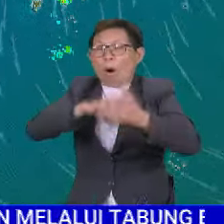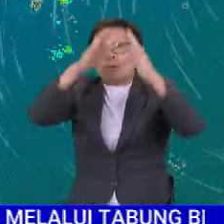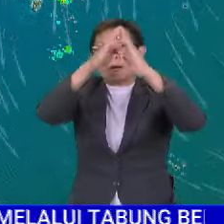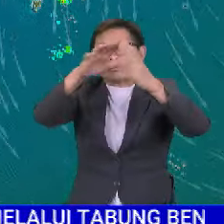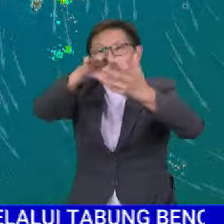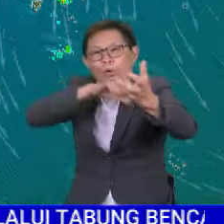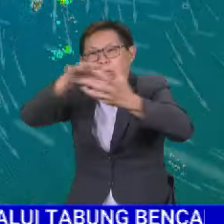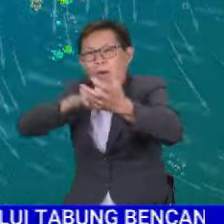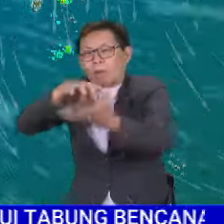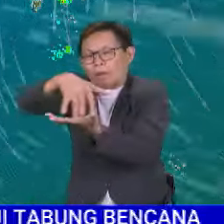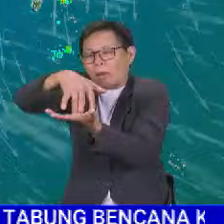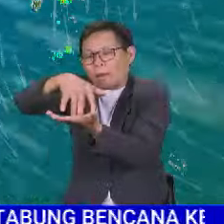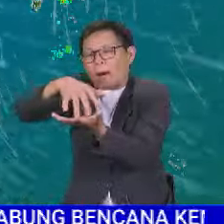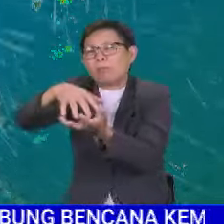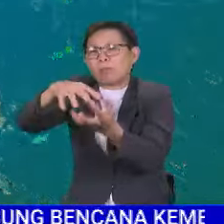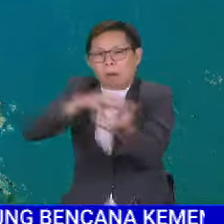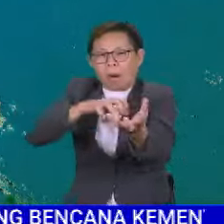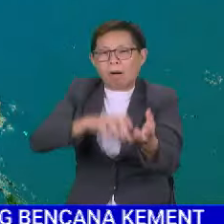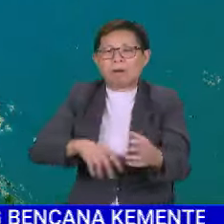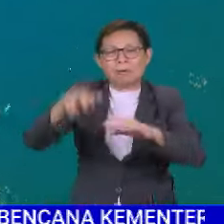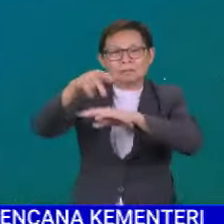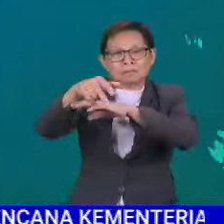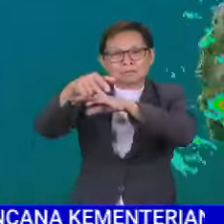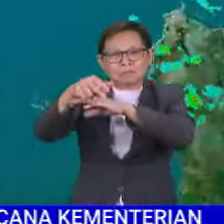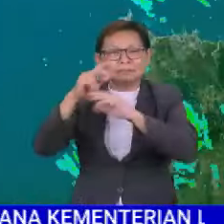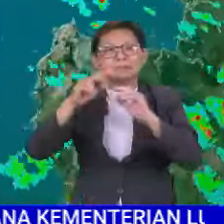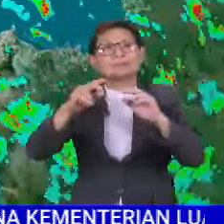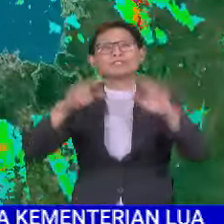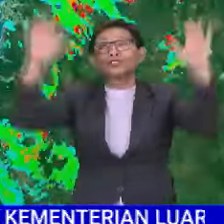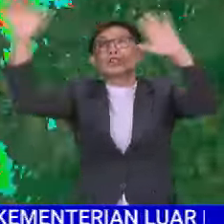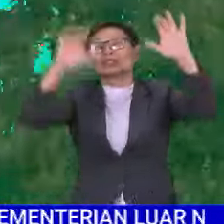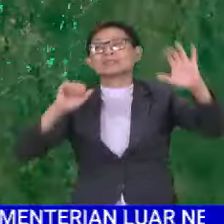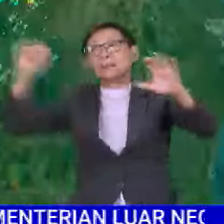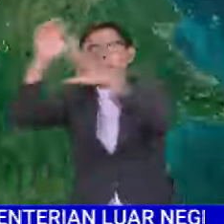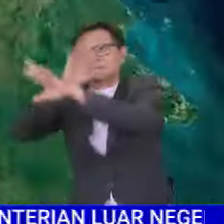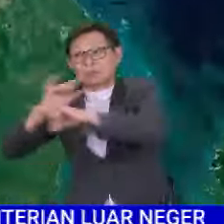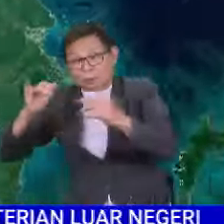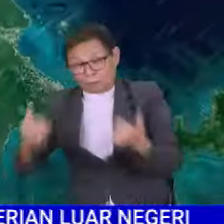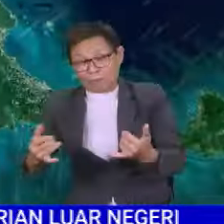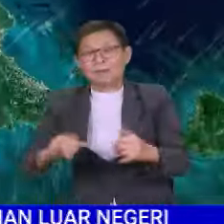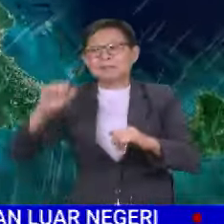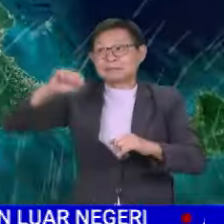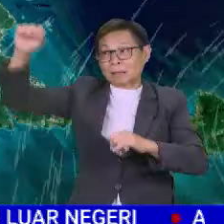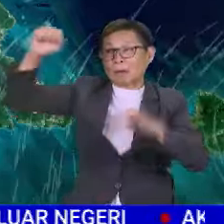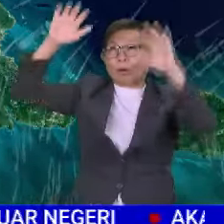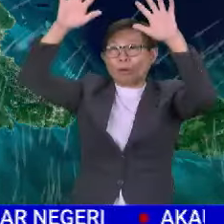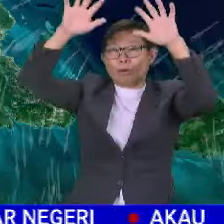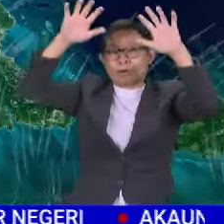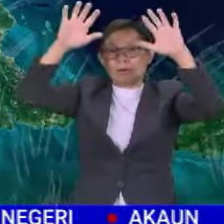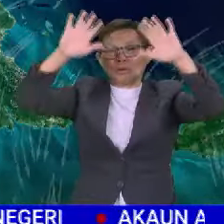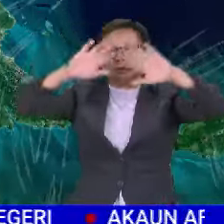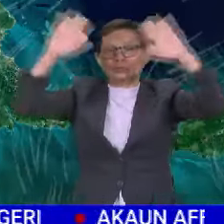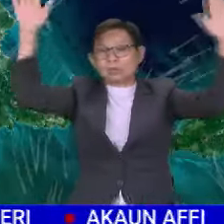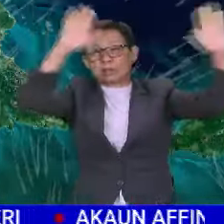bangunan yang tidak kukuh. Kita lihat pula tinjauan cuaca untuk negeri Sabah dan Sarawak. Bagi negeri Sabah, keadaan cuaca dilihat cerah